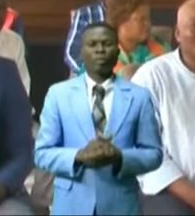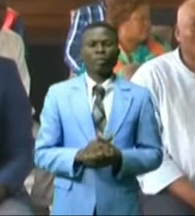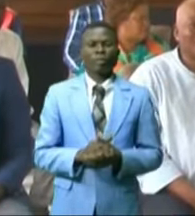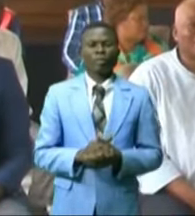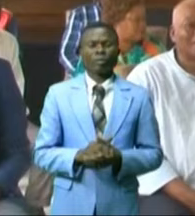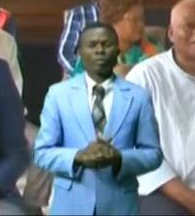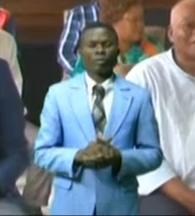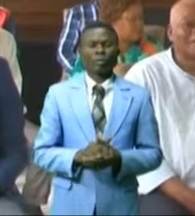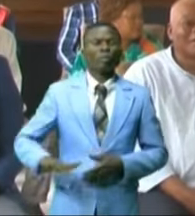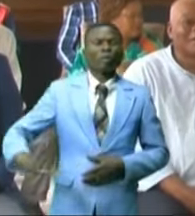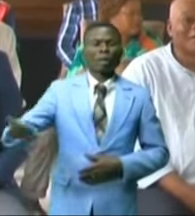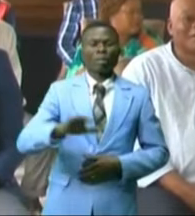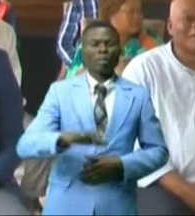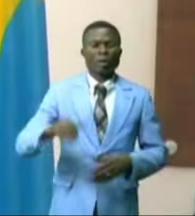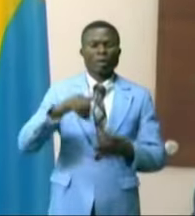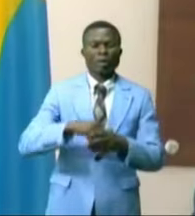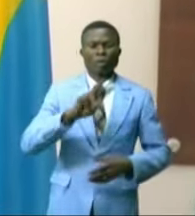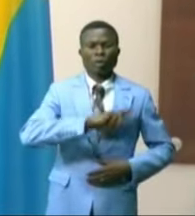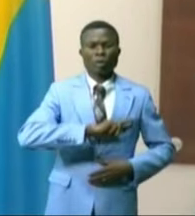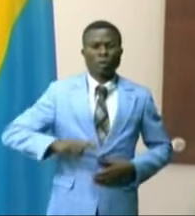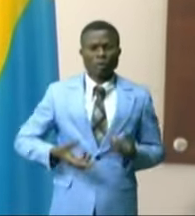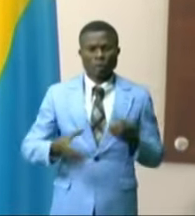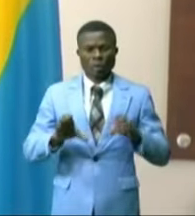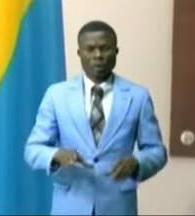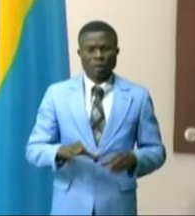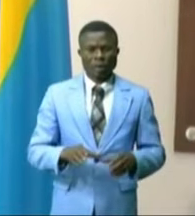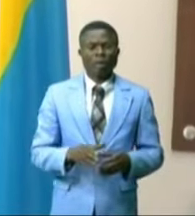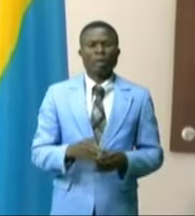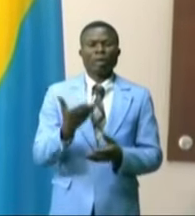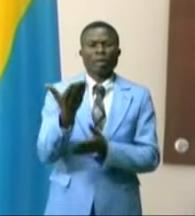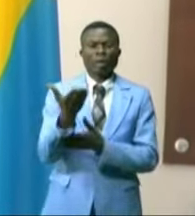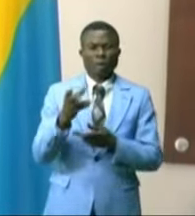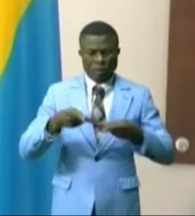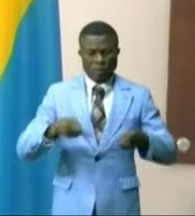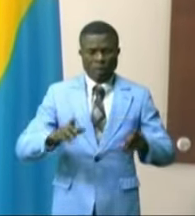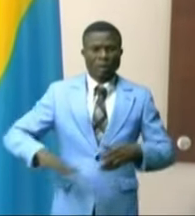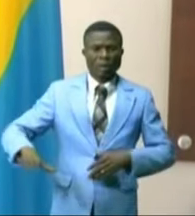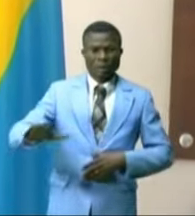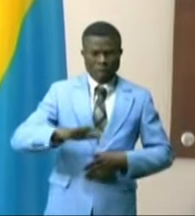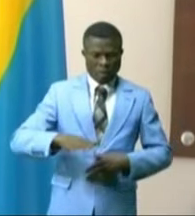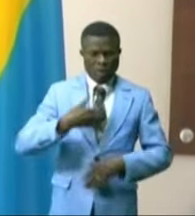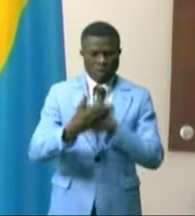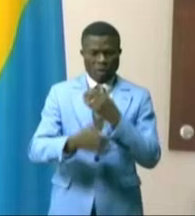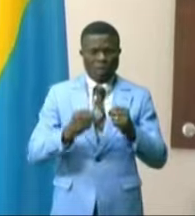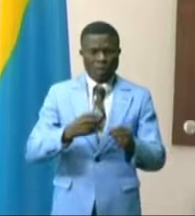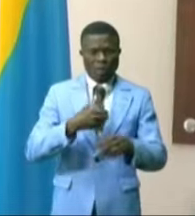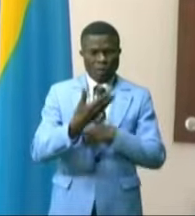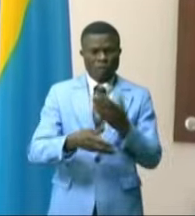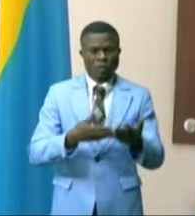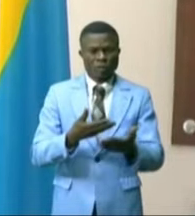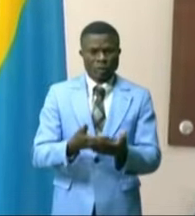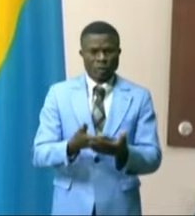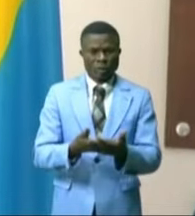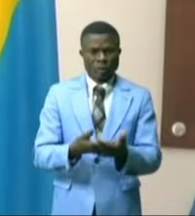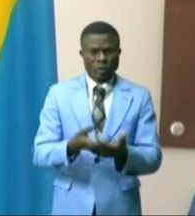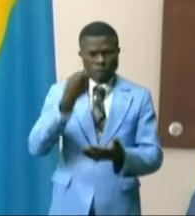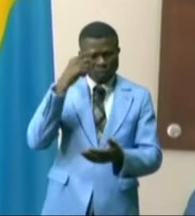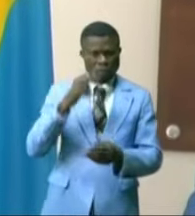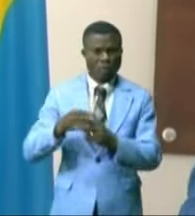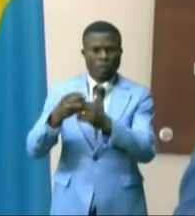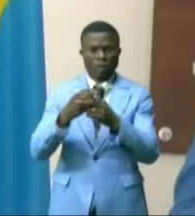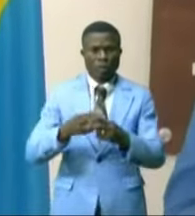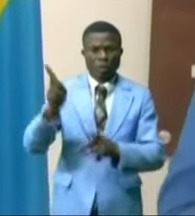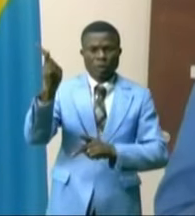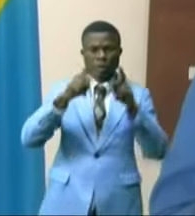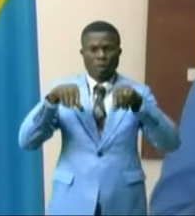partout en République démocratique du Congo et félicite vivement les autorités du pays pour les efforts consentis sur la sécurité du